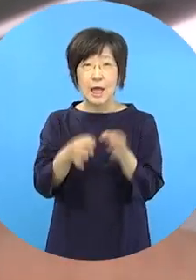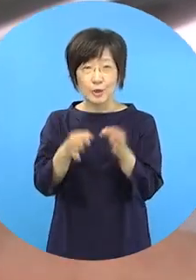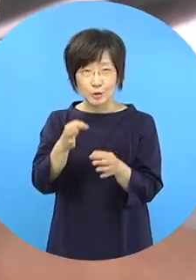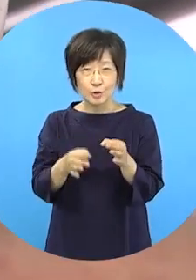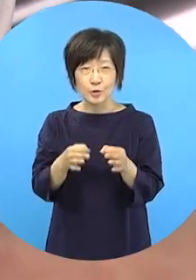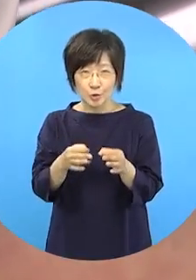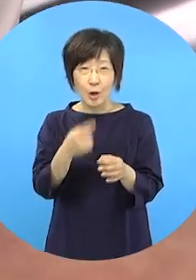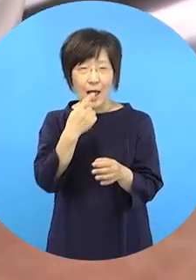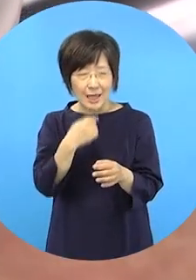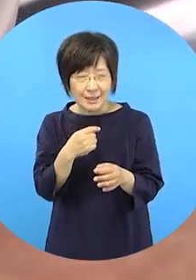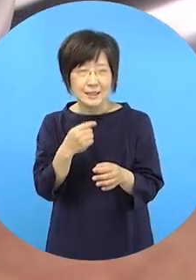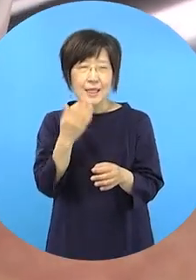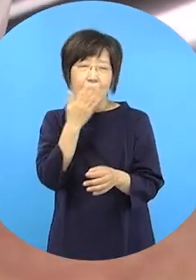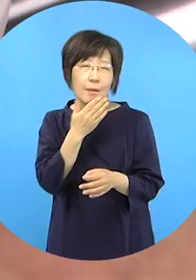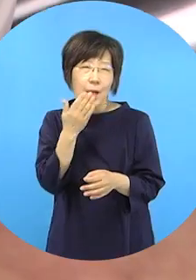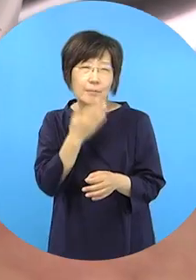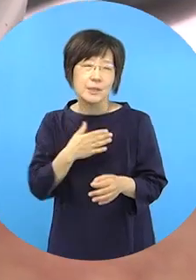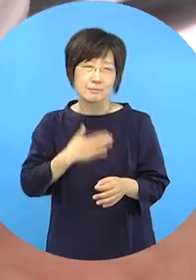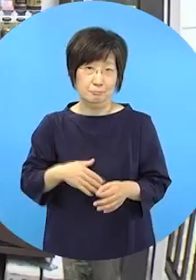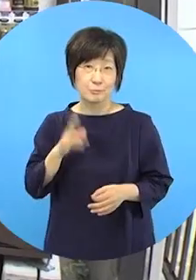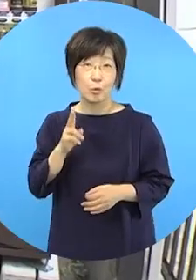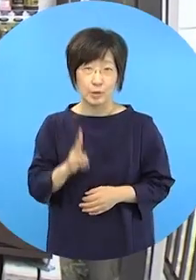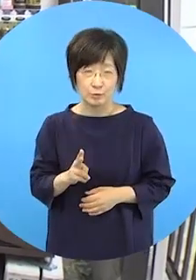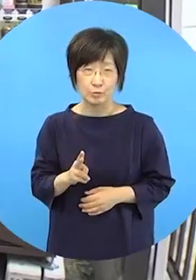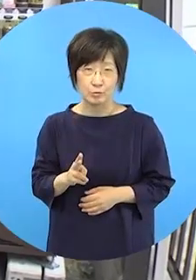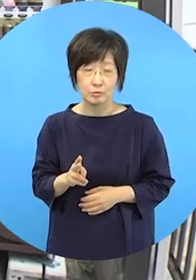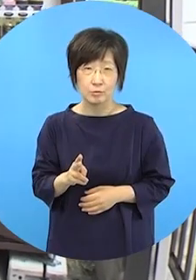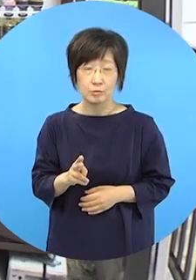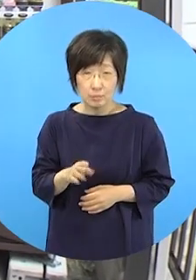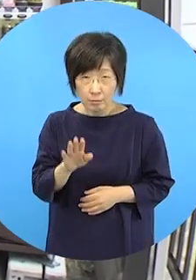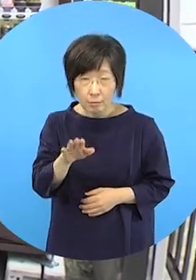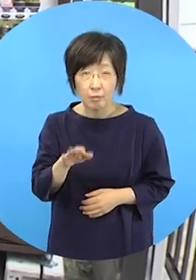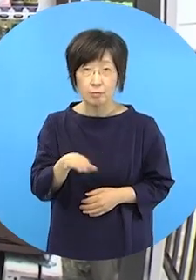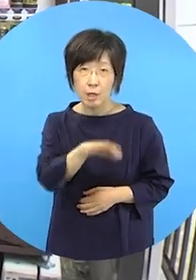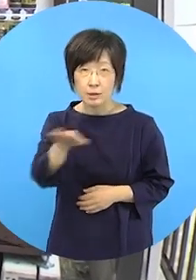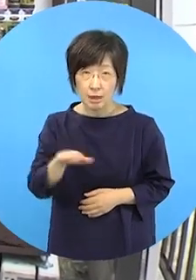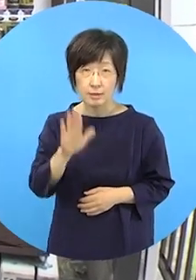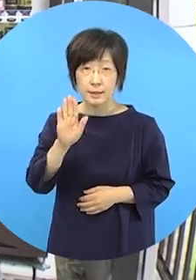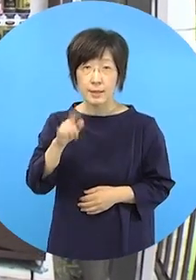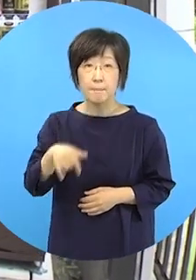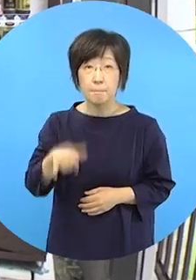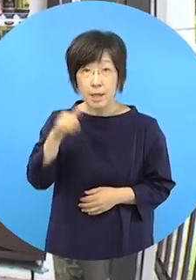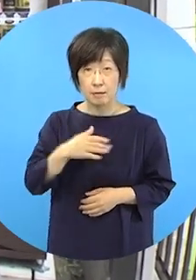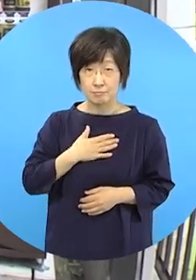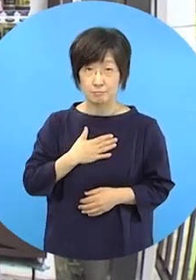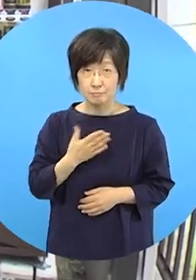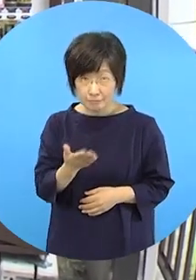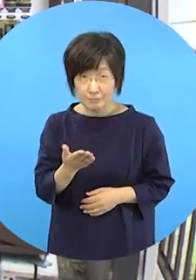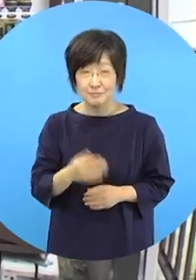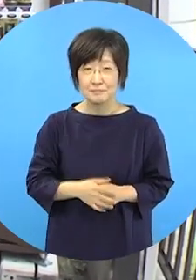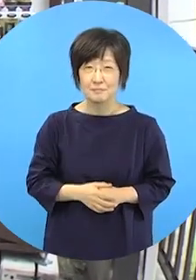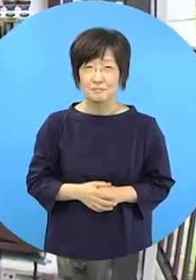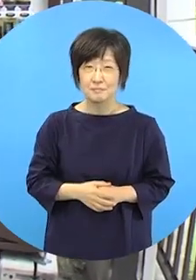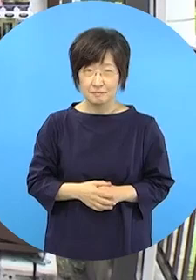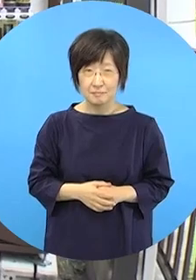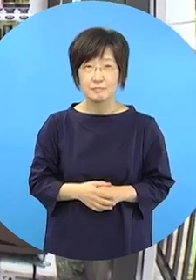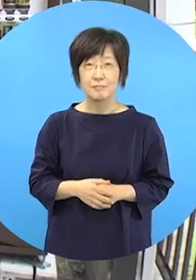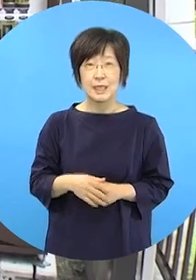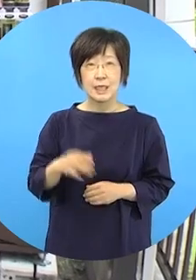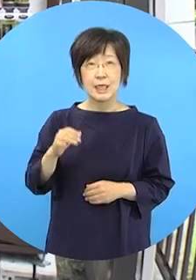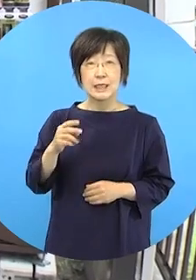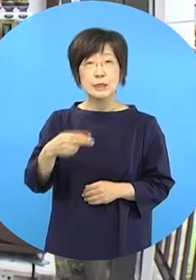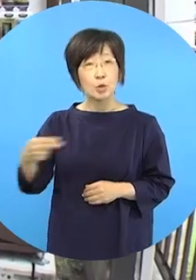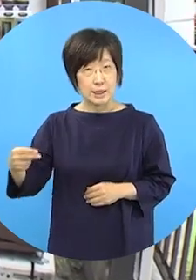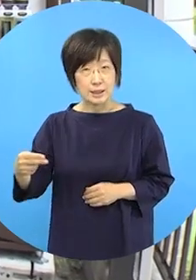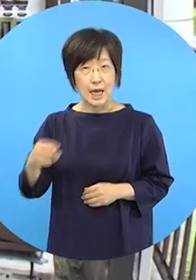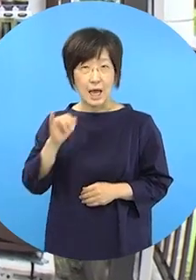発酵の甘みが感じられるそうなんです。ところで皆さん、テンペってご存知ですか？テンペとはインドネシア